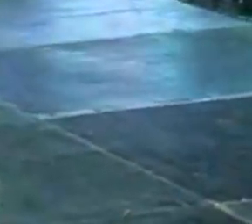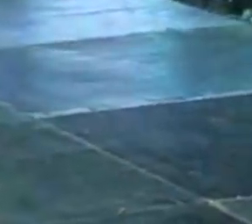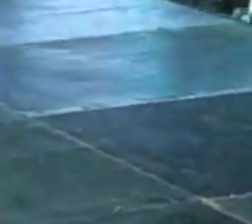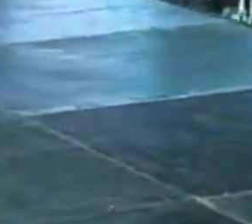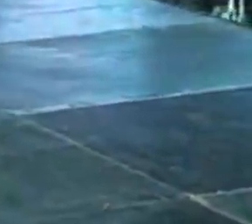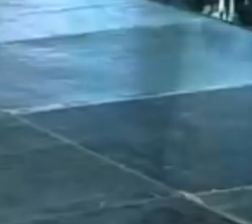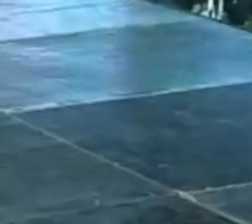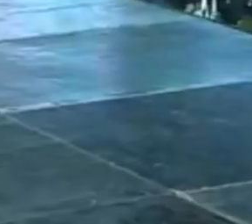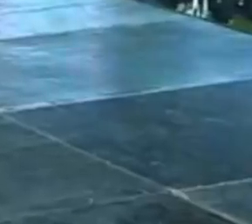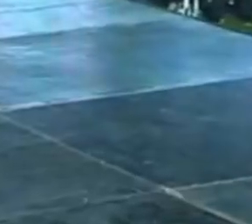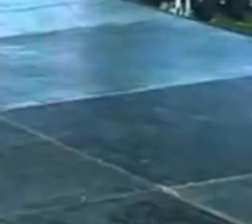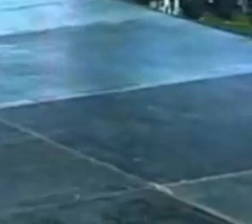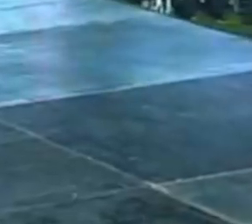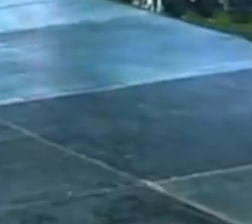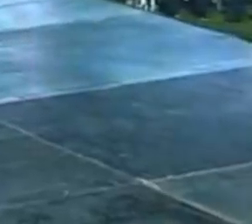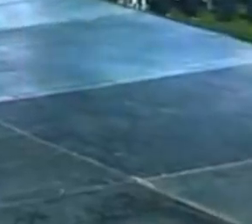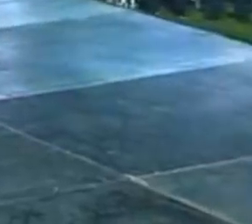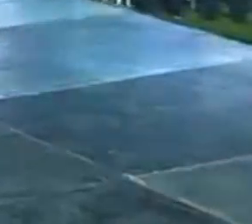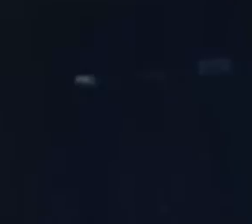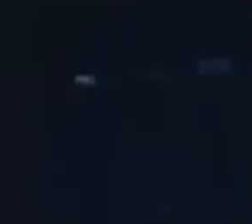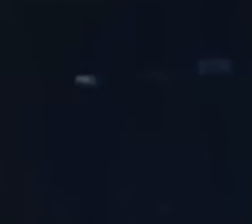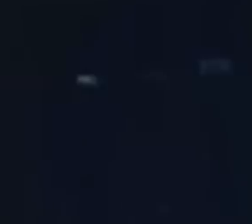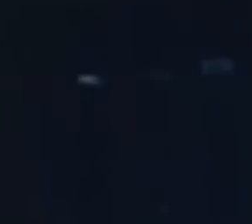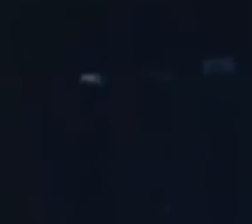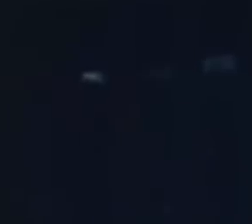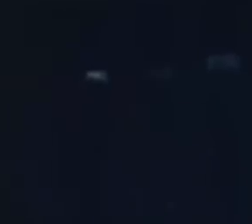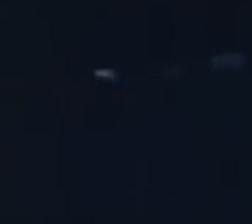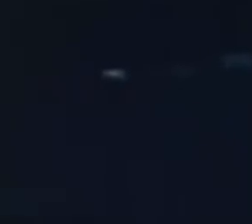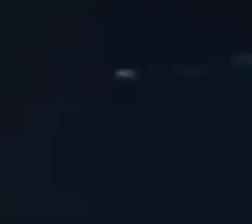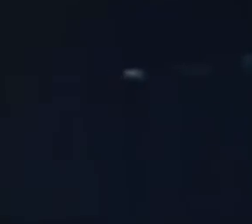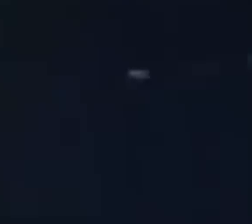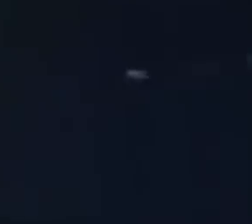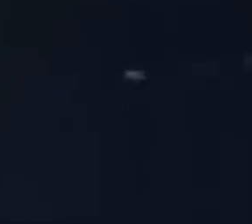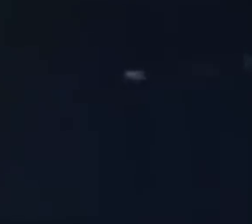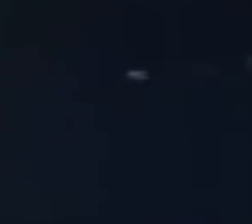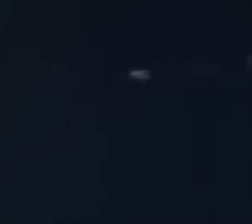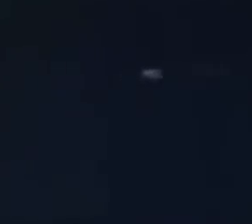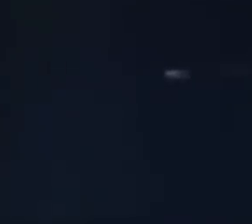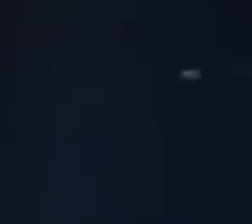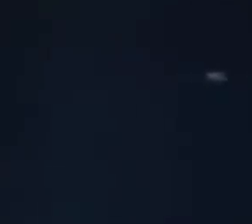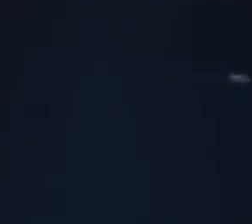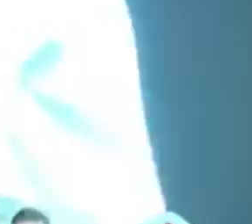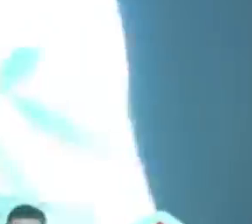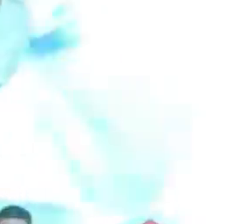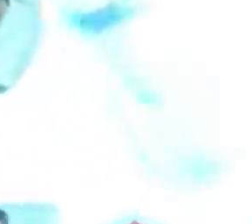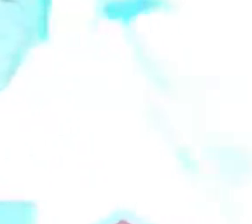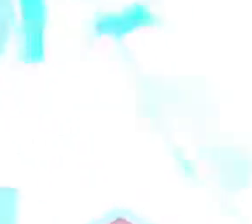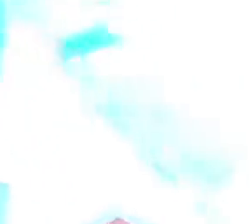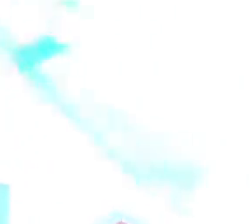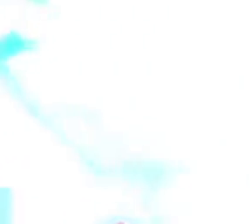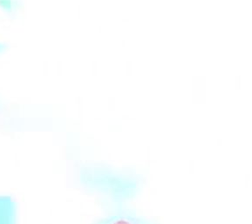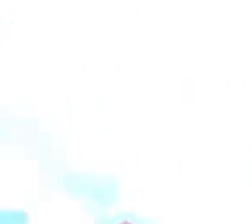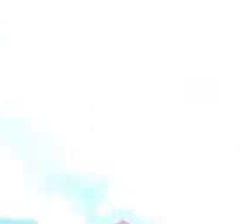ผมมาวันนี้มาเพื่อขอบคุณคนไทยทั้งทุกคนขอบคุณคนไทยทั้งประเทศในความร่วมมือที่ให้กับผมม